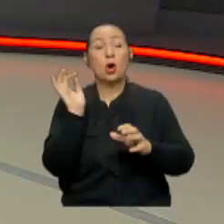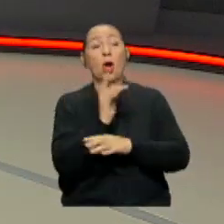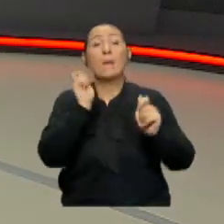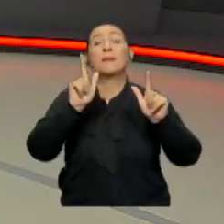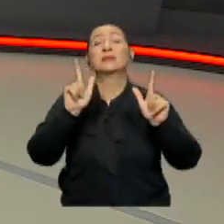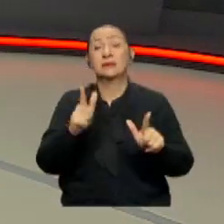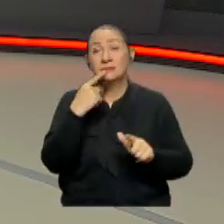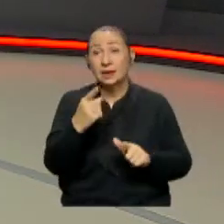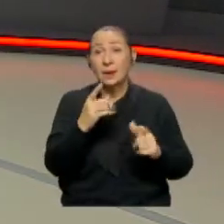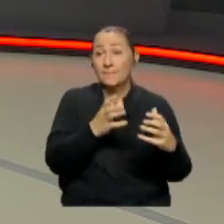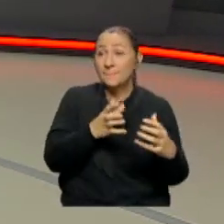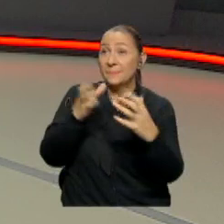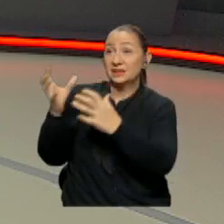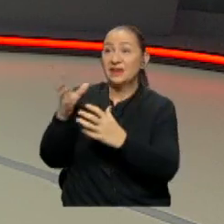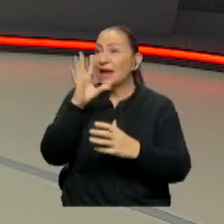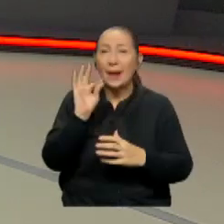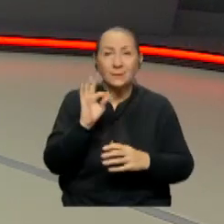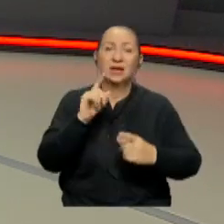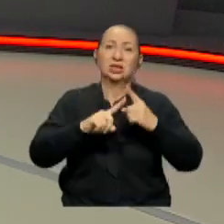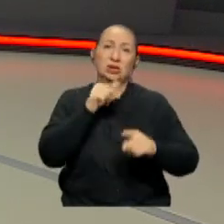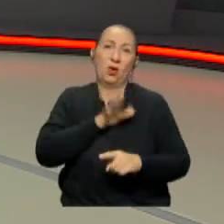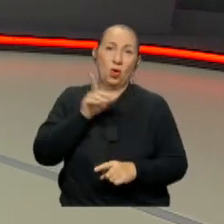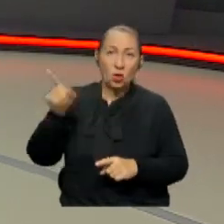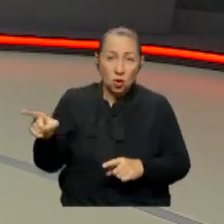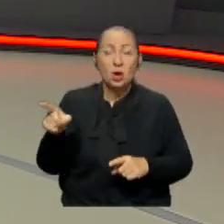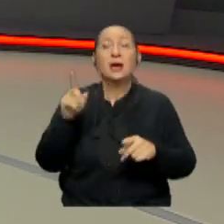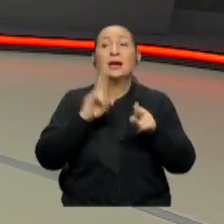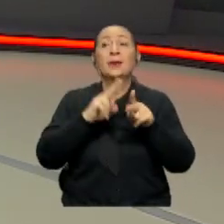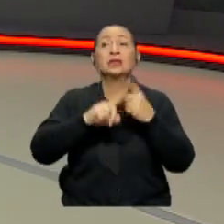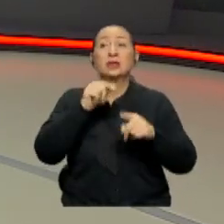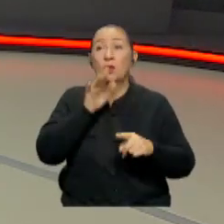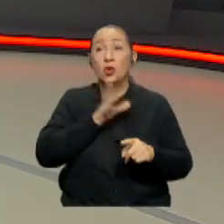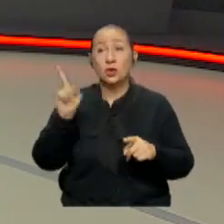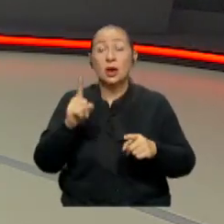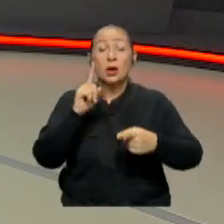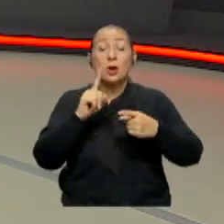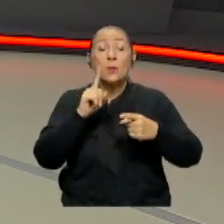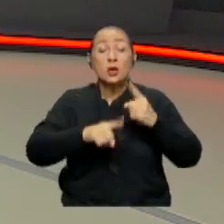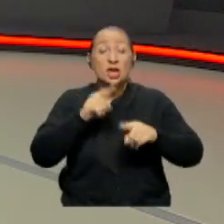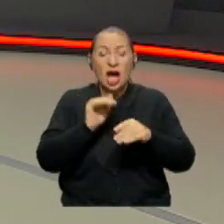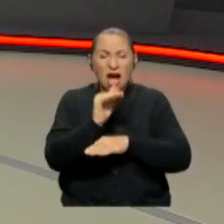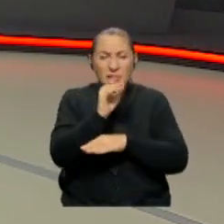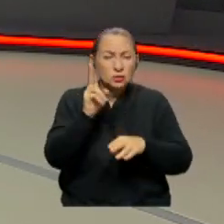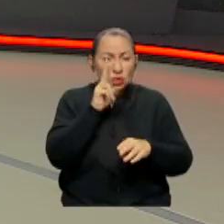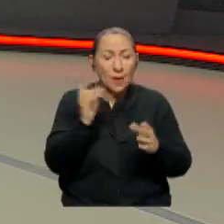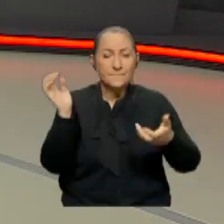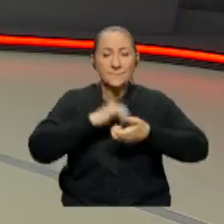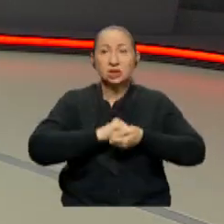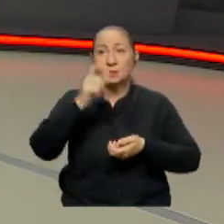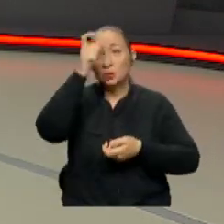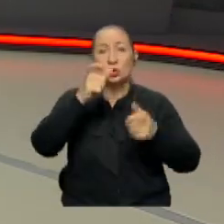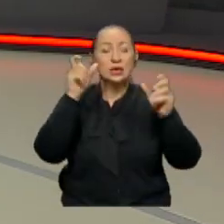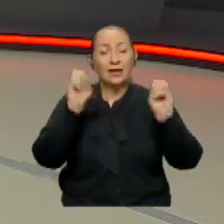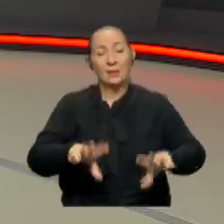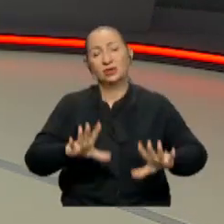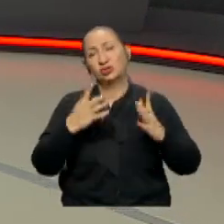lazım dedi pas verdi Dedi Kemal Kılıçdaroğlu Kemal Kılıçdaroğlu da siyasal hayatının sonunda barışık bir Türkiye'ye